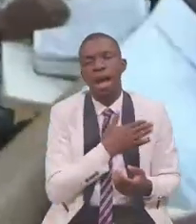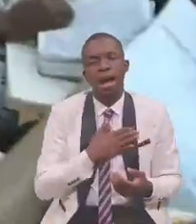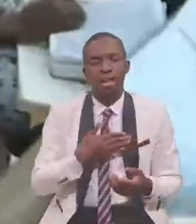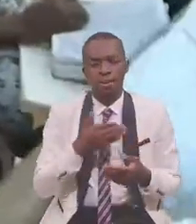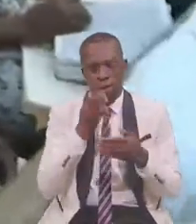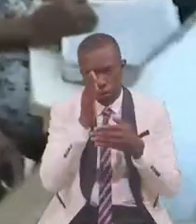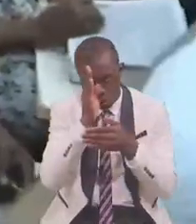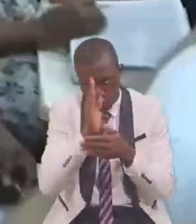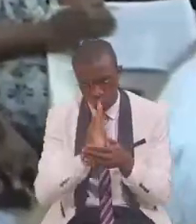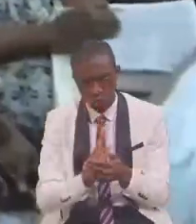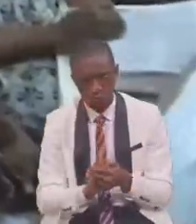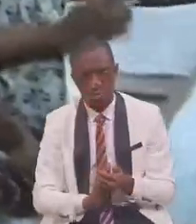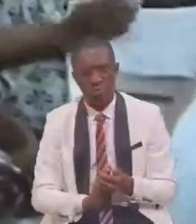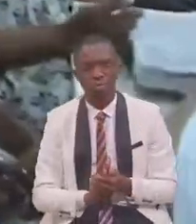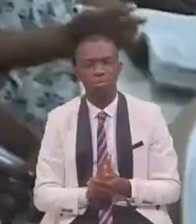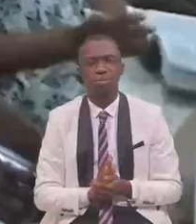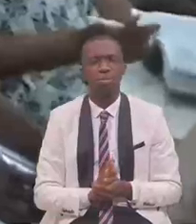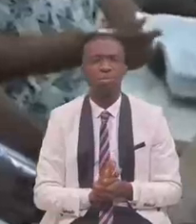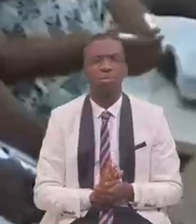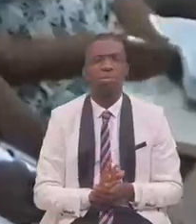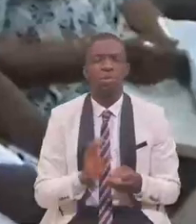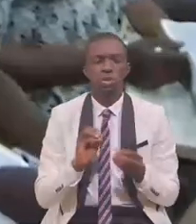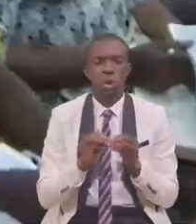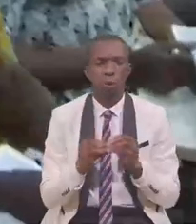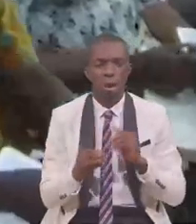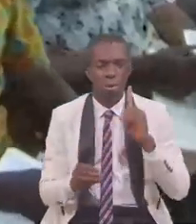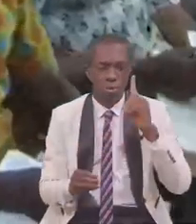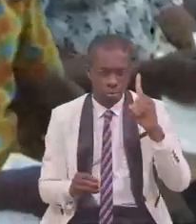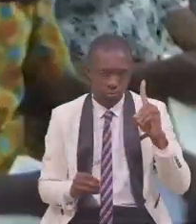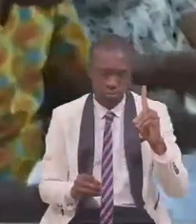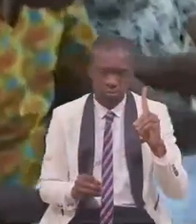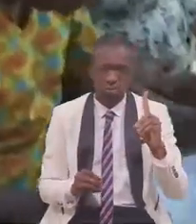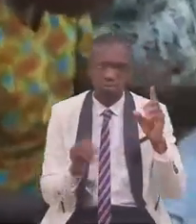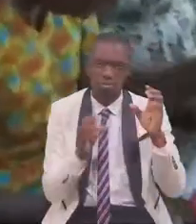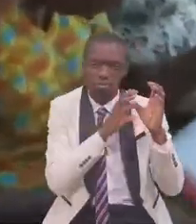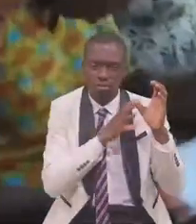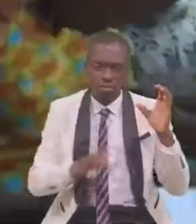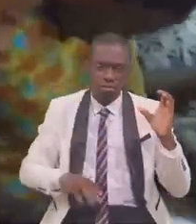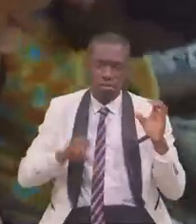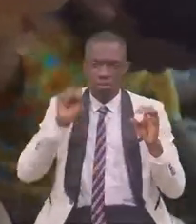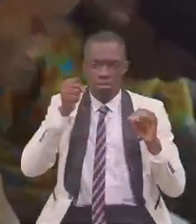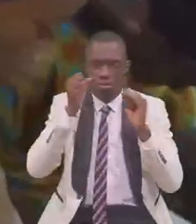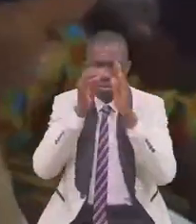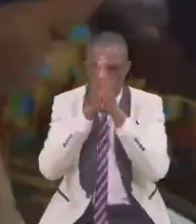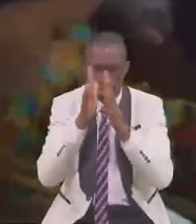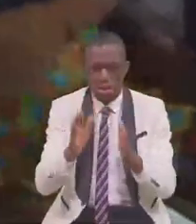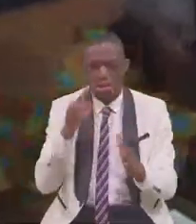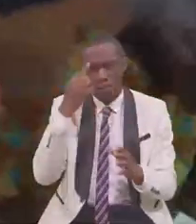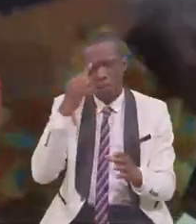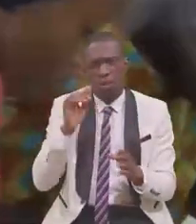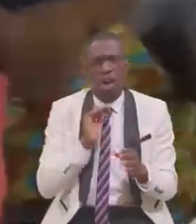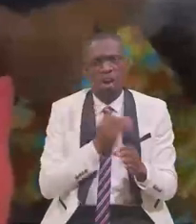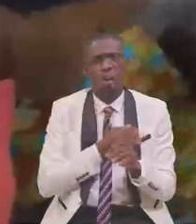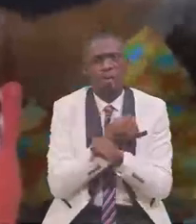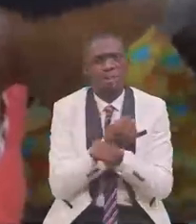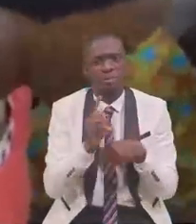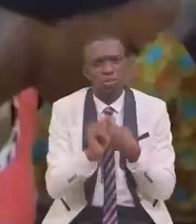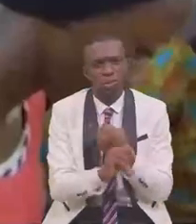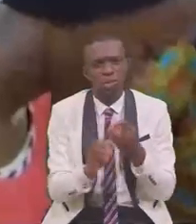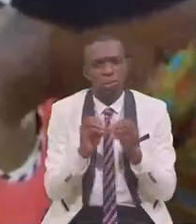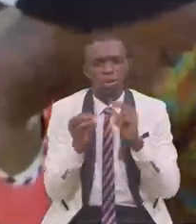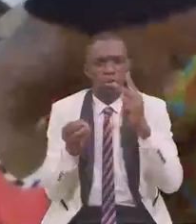l'honnêteté. Numéro 1, sa prière pour notre sanctification. 2, la pureté à travers